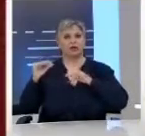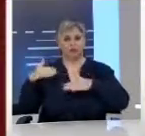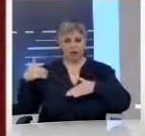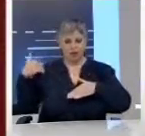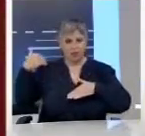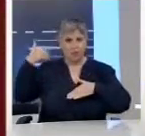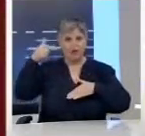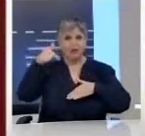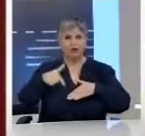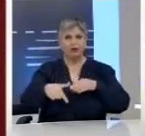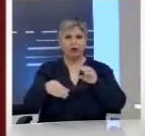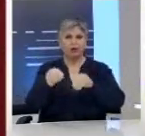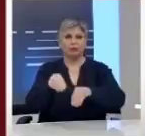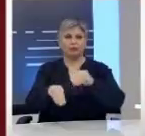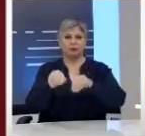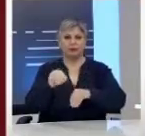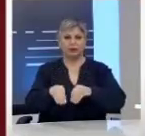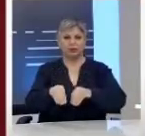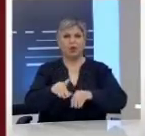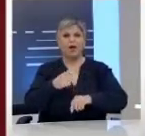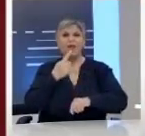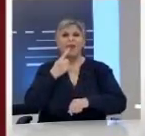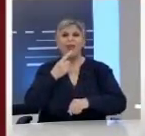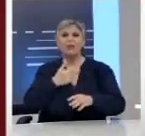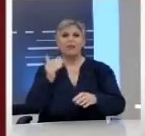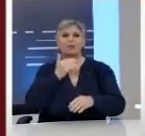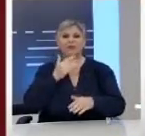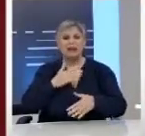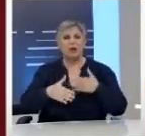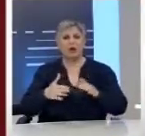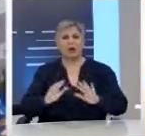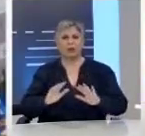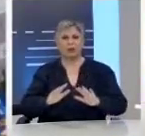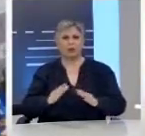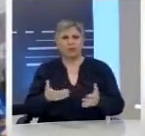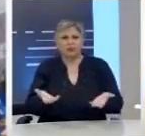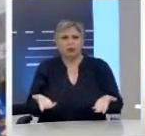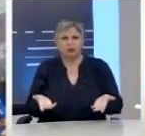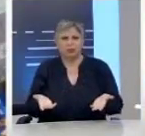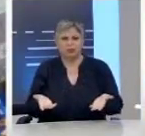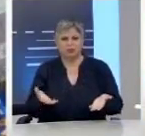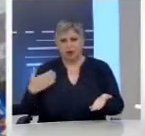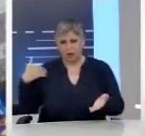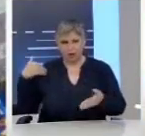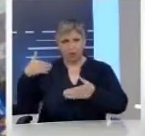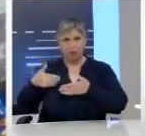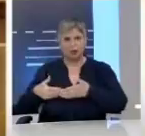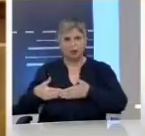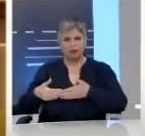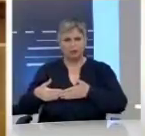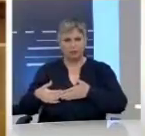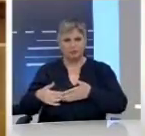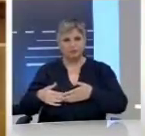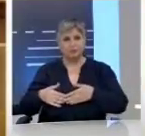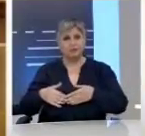το εσπευσμένο της ψηφοφορίας? Αντίθετα, η Νέα Δημοκρατία που